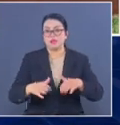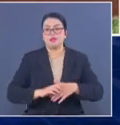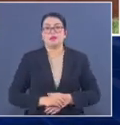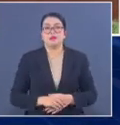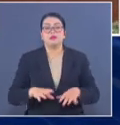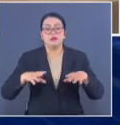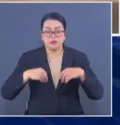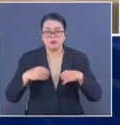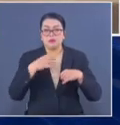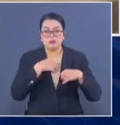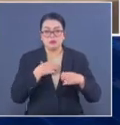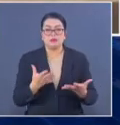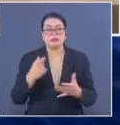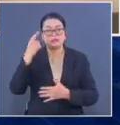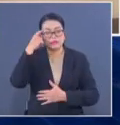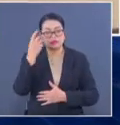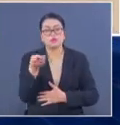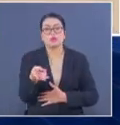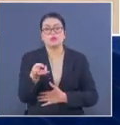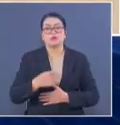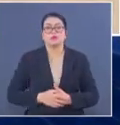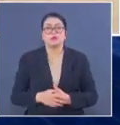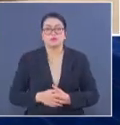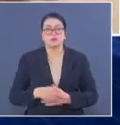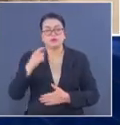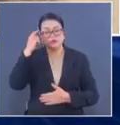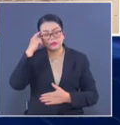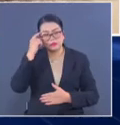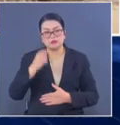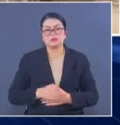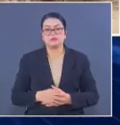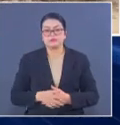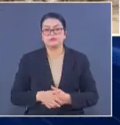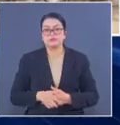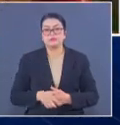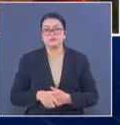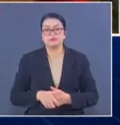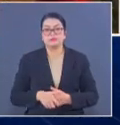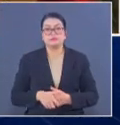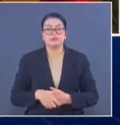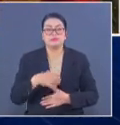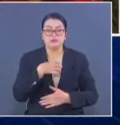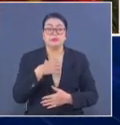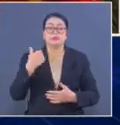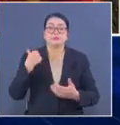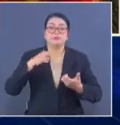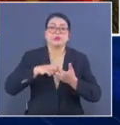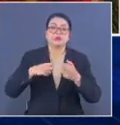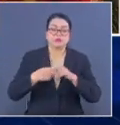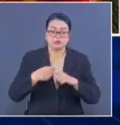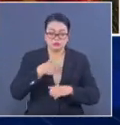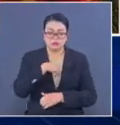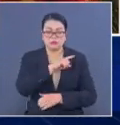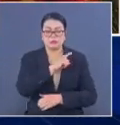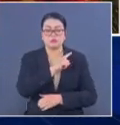อนนั้นอยากจะสร้างแต่คอนเทนต์คิดน้อยไปหน่อยคิดน้อยไปมากดีกว่า ค ิดน้อยไปมากเพราะหากเกิดปัญหาขึ้นเนี่ยเขาเองก็รับผิดชอบ